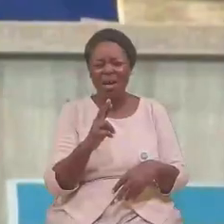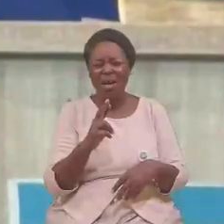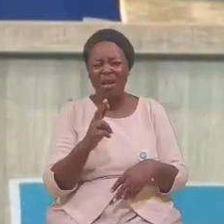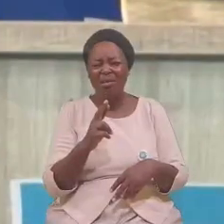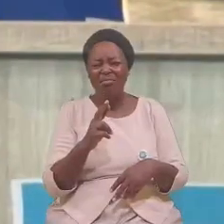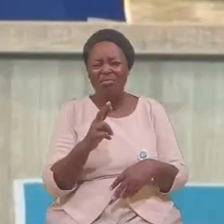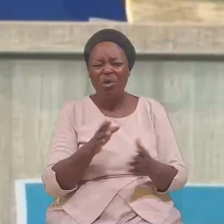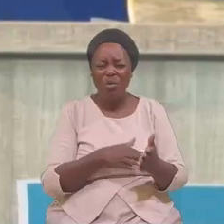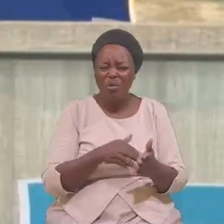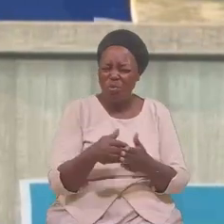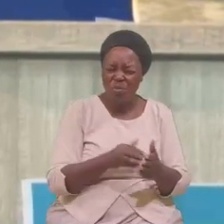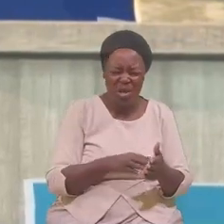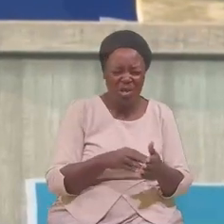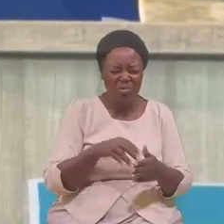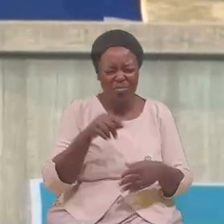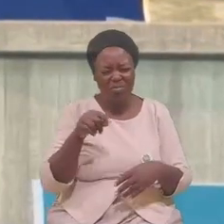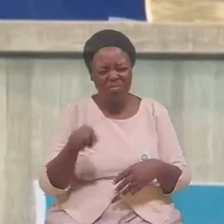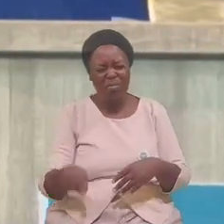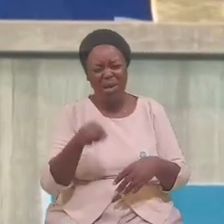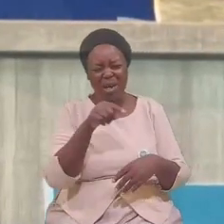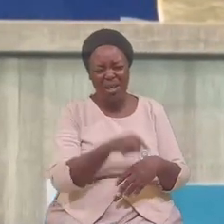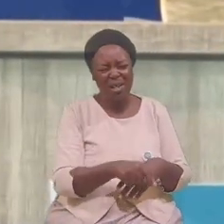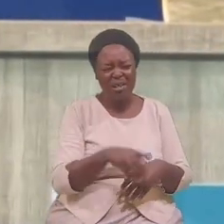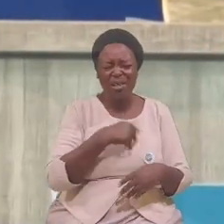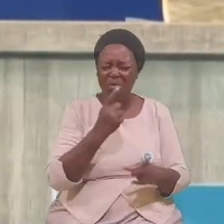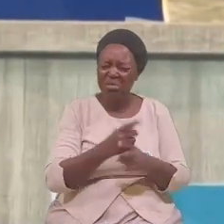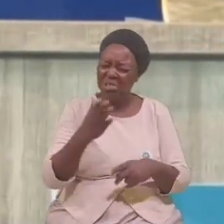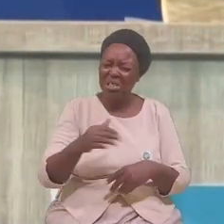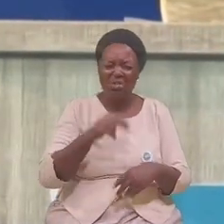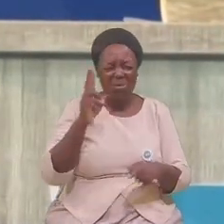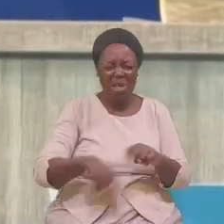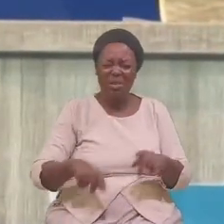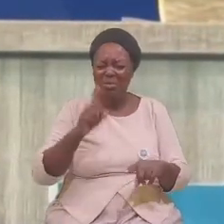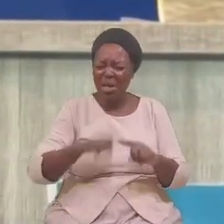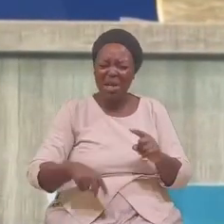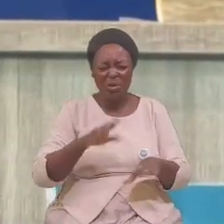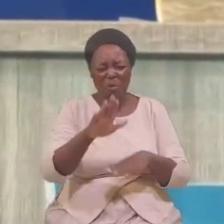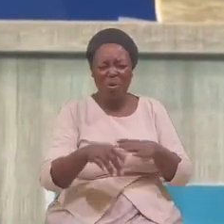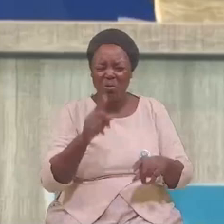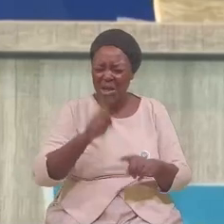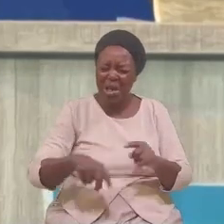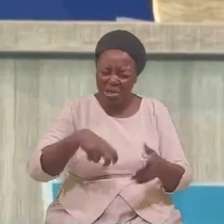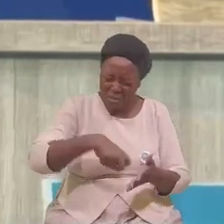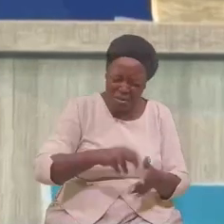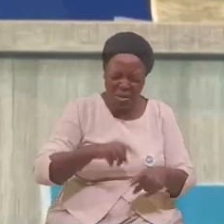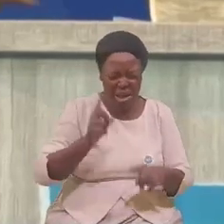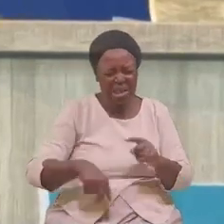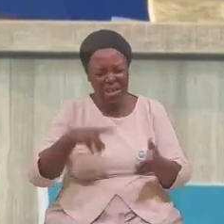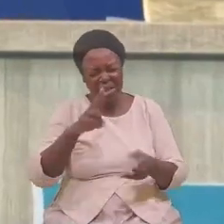paralysés et qui sont couchés là et ils n'arrivent pas à se lever, ils n'arrivent pas à marcher, ils ne peuvent pas se courber, ils ne peuvent pas s'asseoir, ils ne peuvent pas se